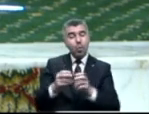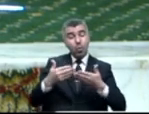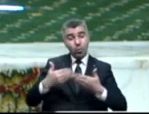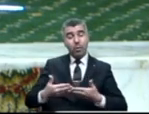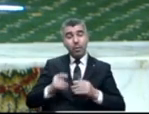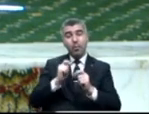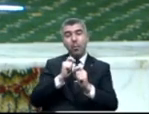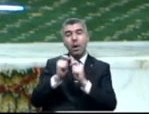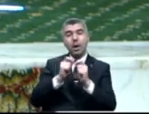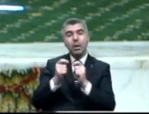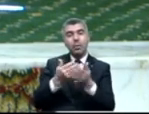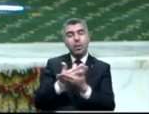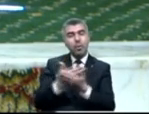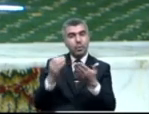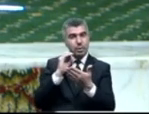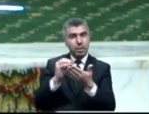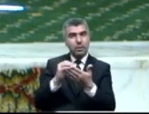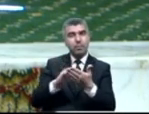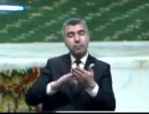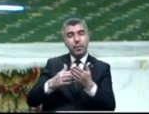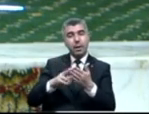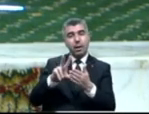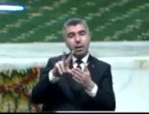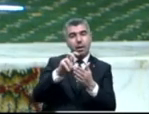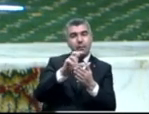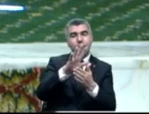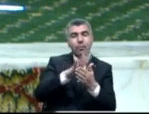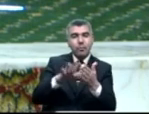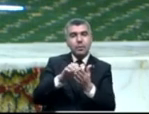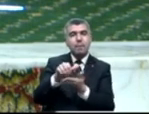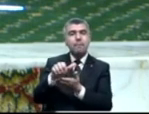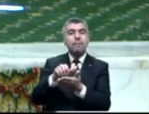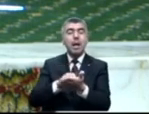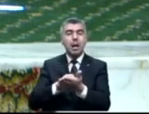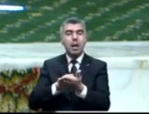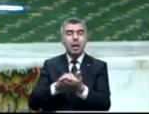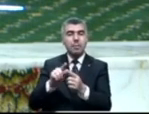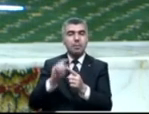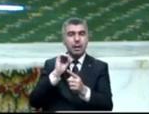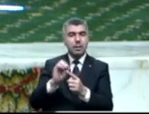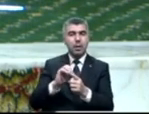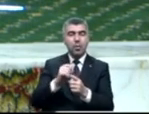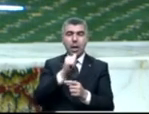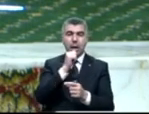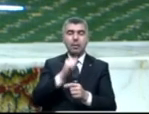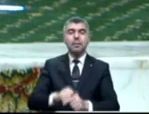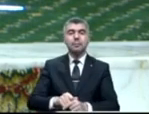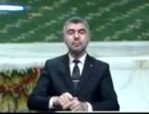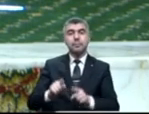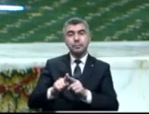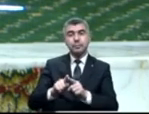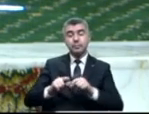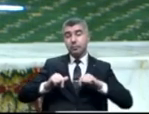نقاش كبير في هذه الظرفية التي بدأت تعرف انتقادات واسعة للفلاحات المستهلكة للماء، حيث يروج